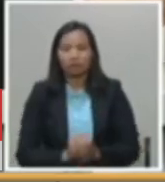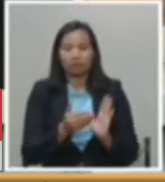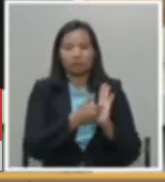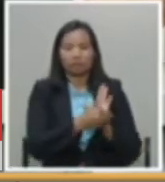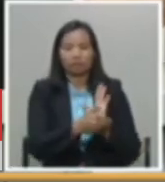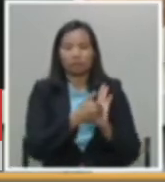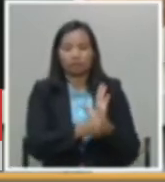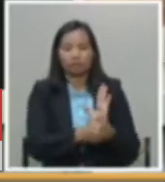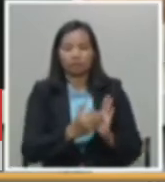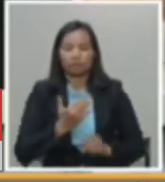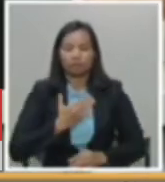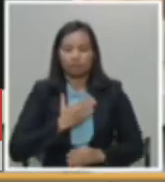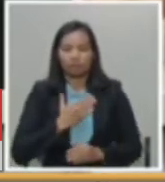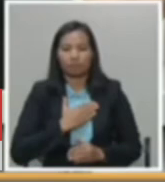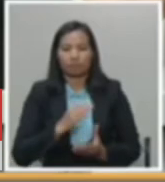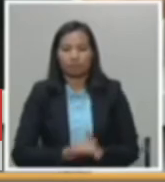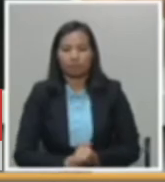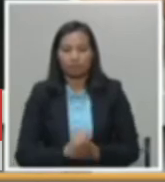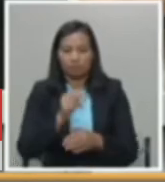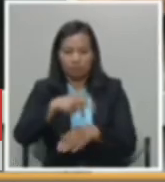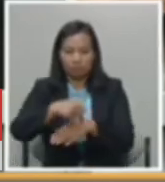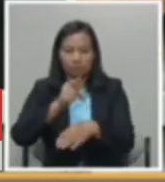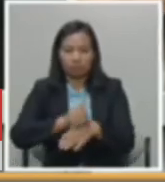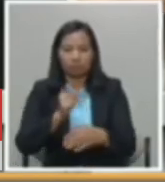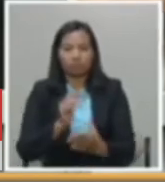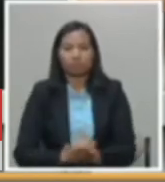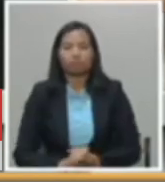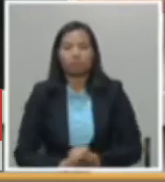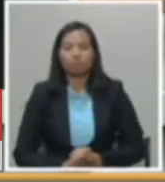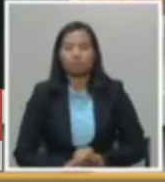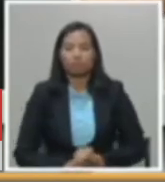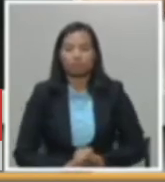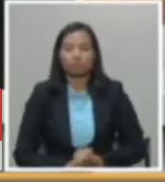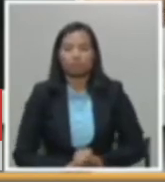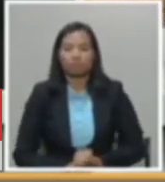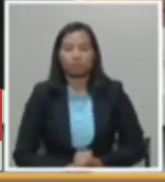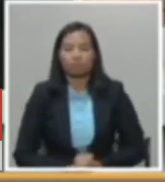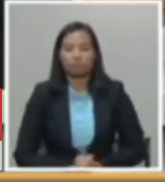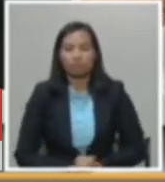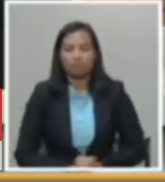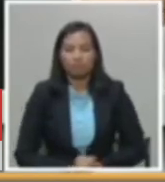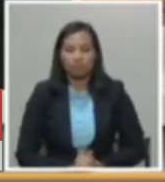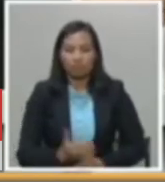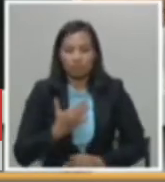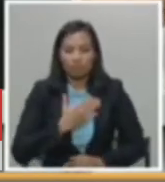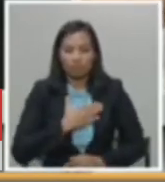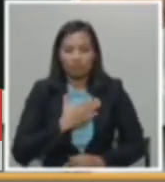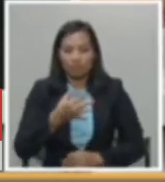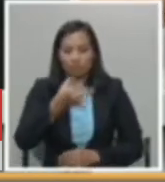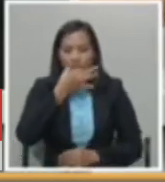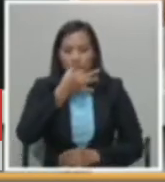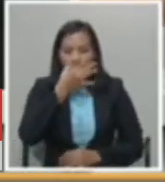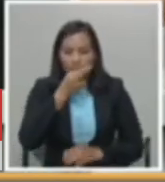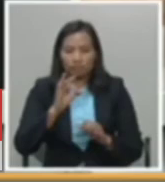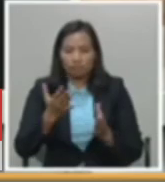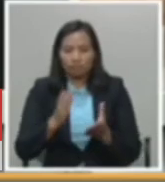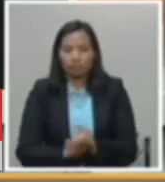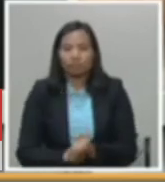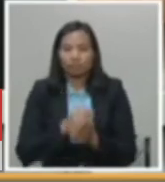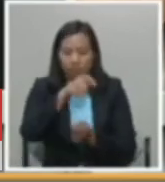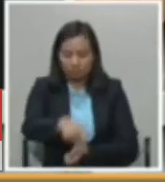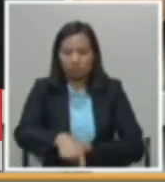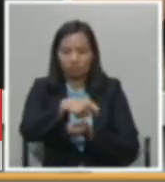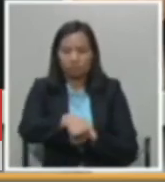มใช่ไหมครับท่านประธานท่านอยู่ด้วยกันเนี่ยเราไม่มีอาชีพอะไรหรอกครับนอกจากการเกษ